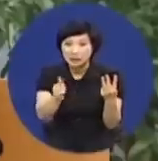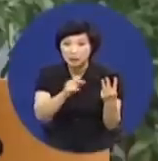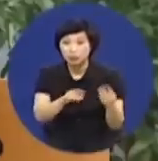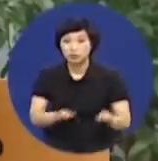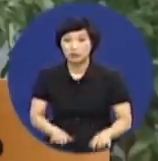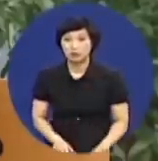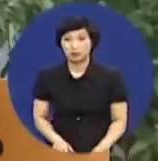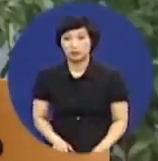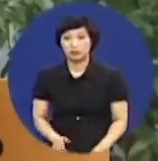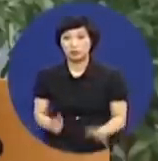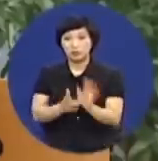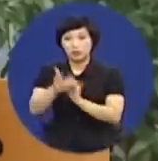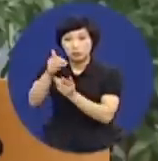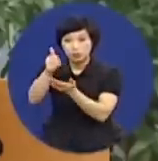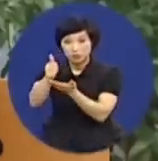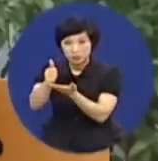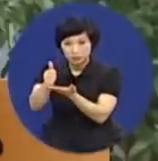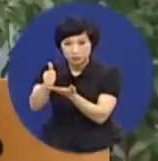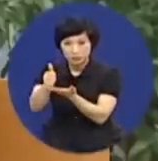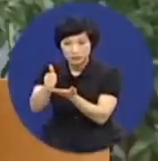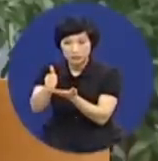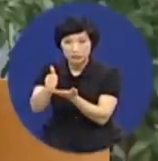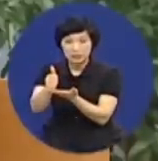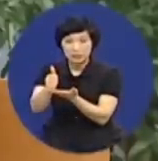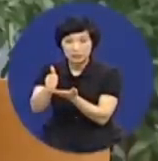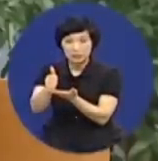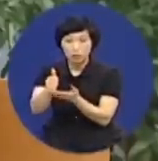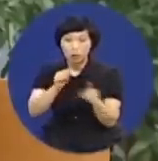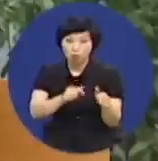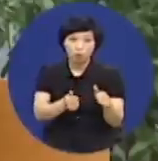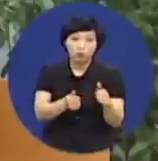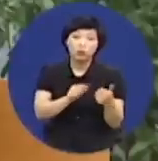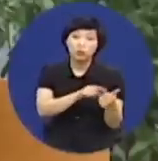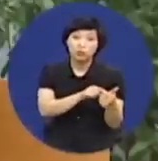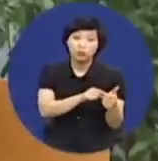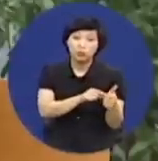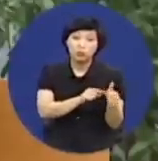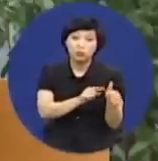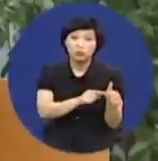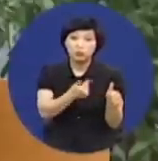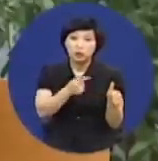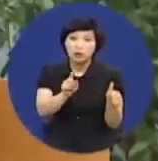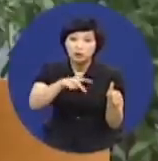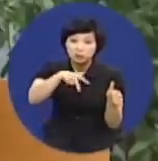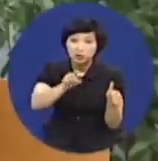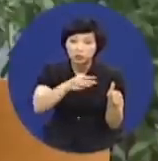はラザロが病にかかり死んだのに